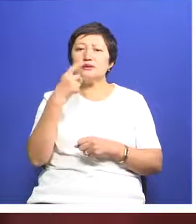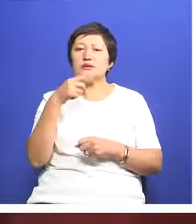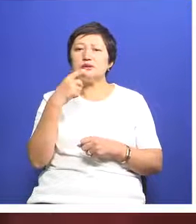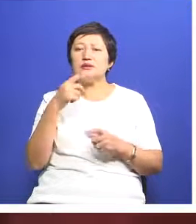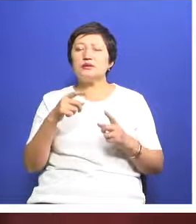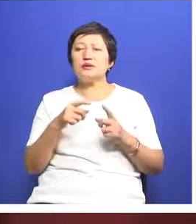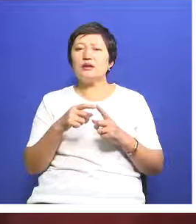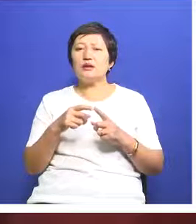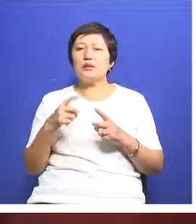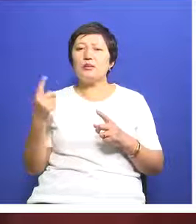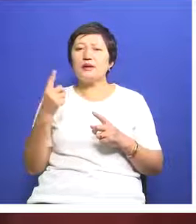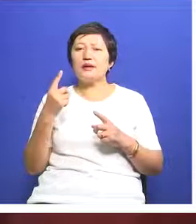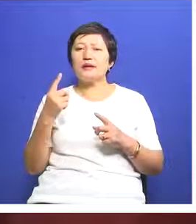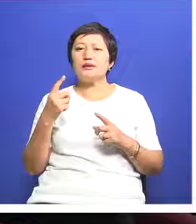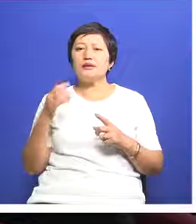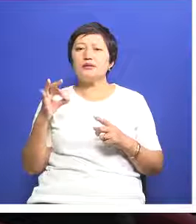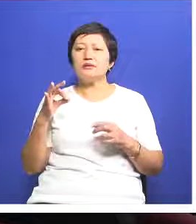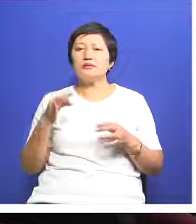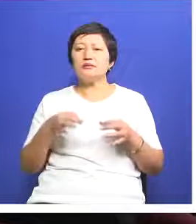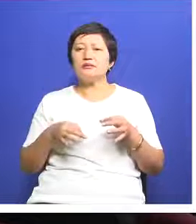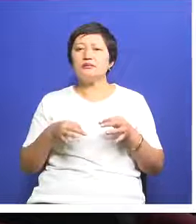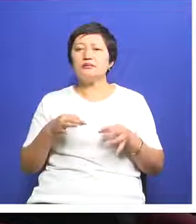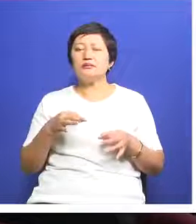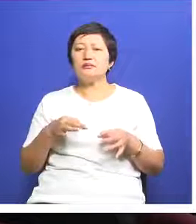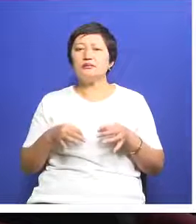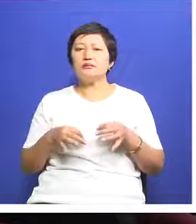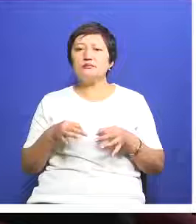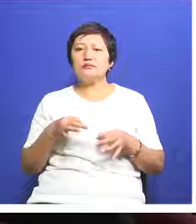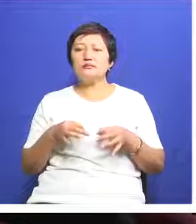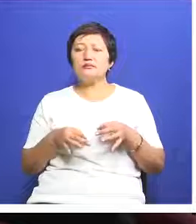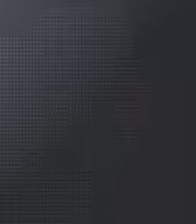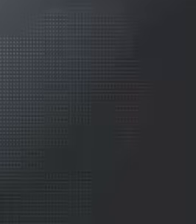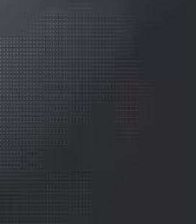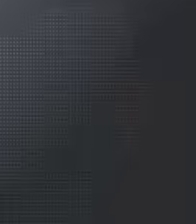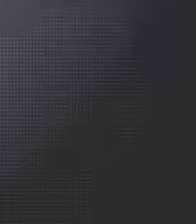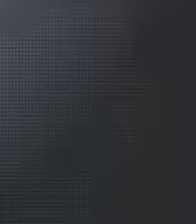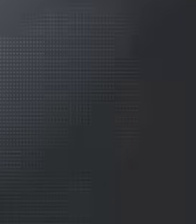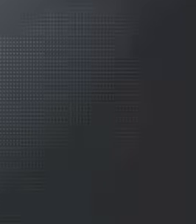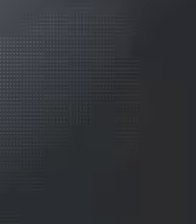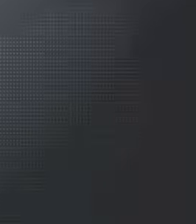жеткізді. Бірқанат Жарылқап, Дулат Ергешбай, Айғақ қоғамдық телеарнасы.